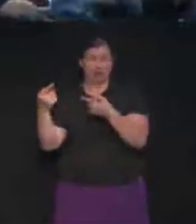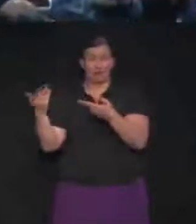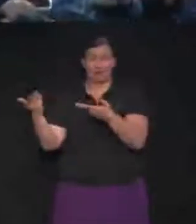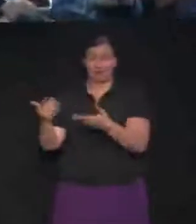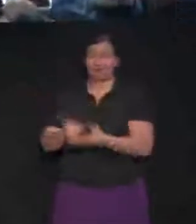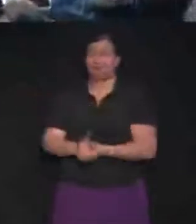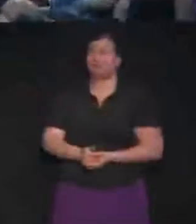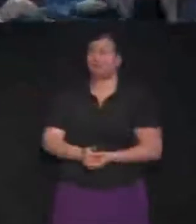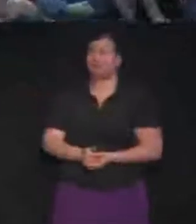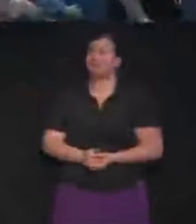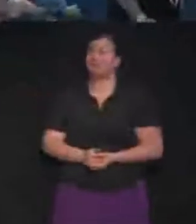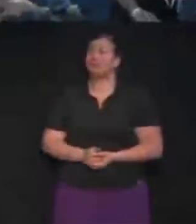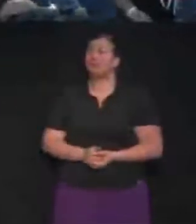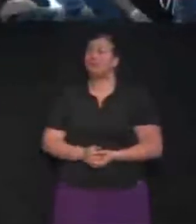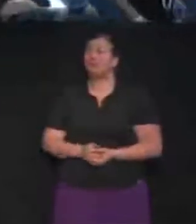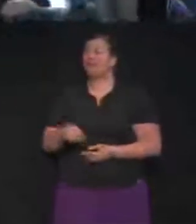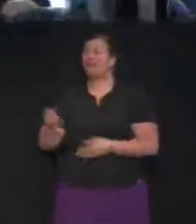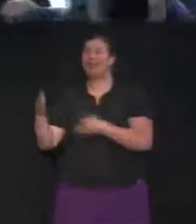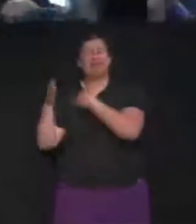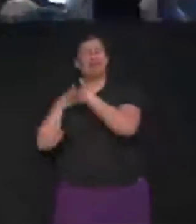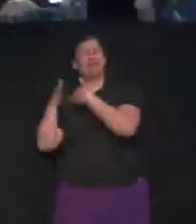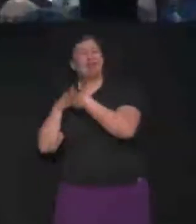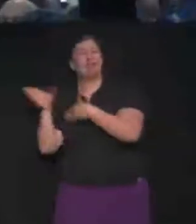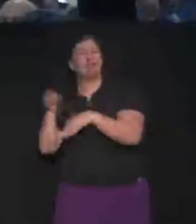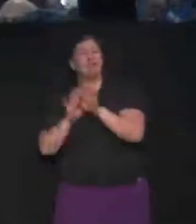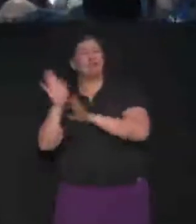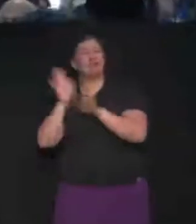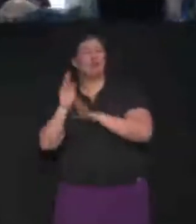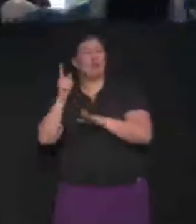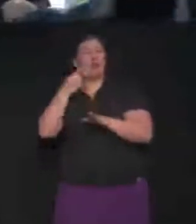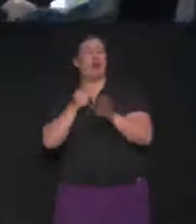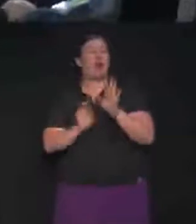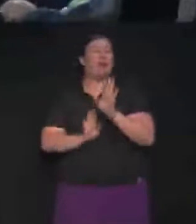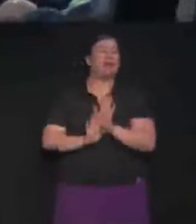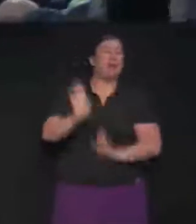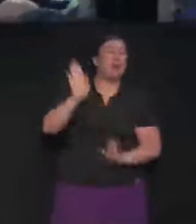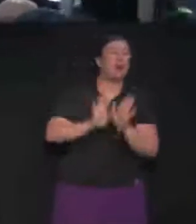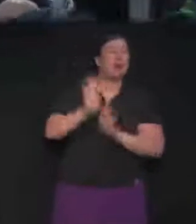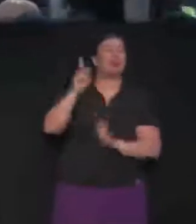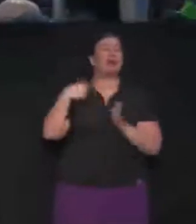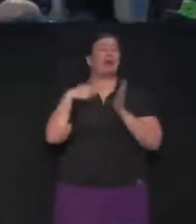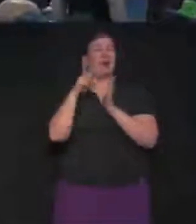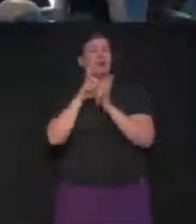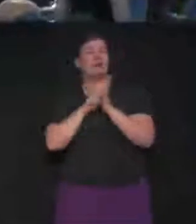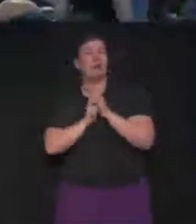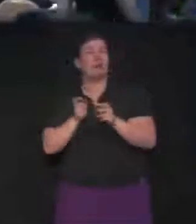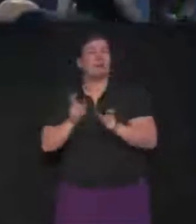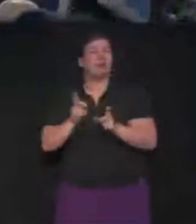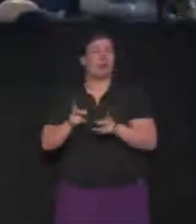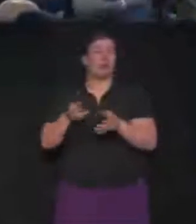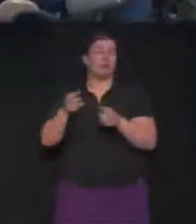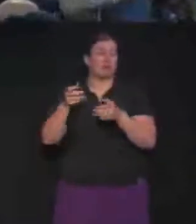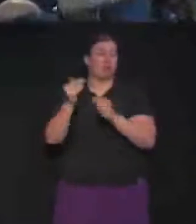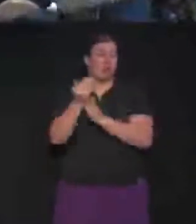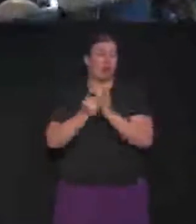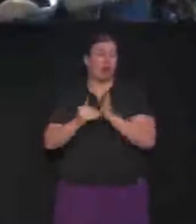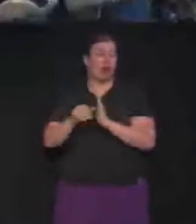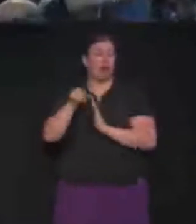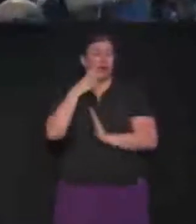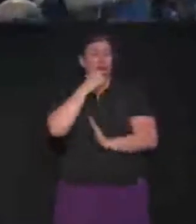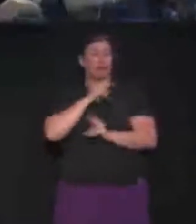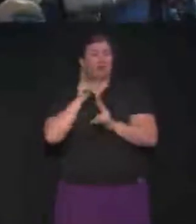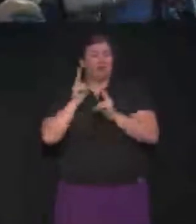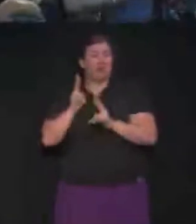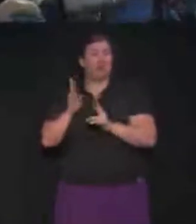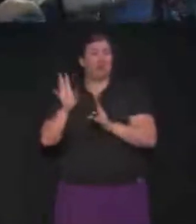wir haben neben Mitbestimmung auch Demokratie und Datenschutz und Programm müssen sicherstellen dass denn der Abstimmung machen Abstimmung überprüfbar sind